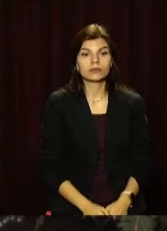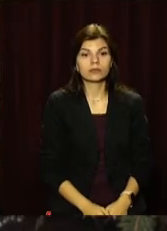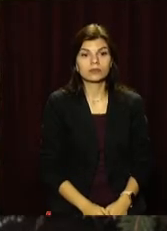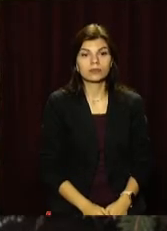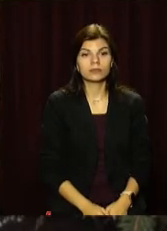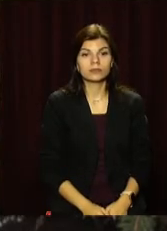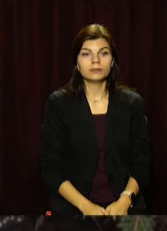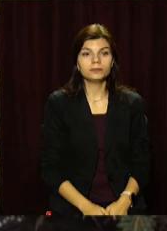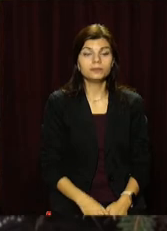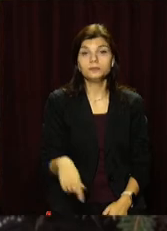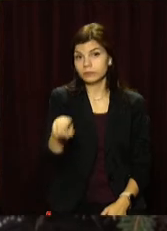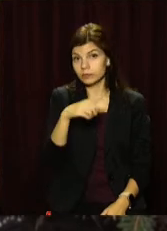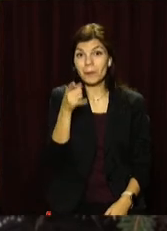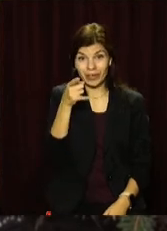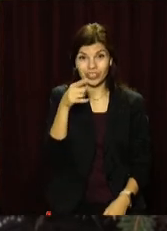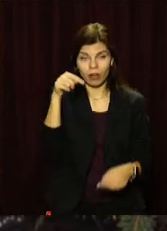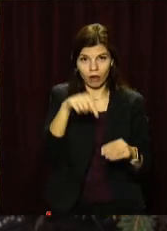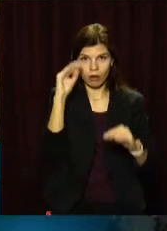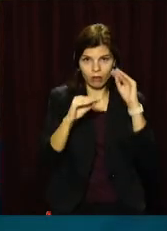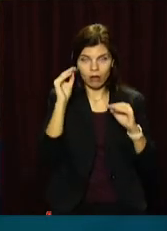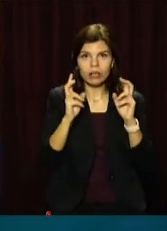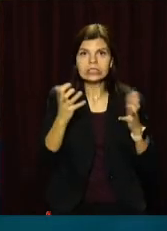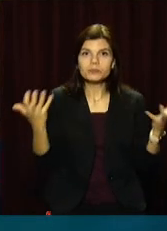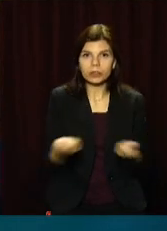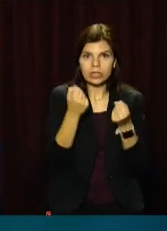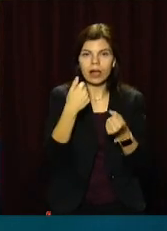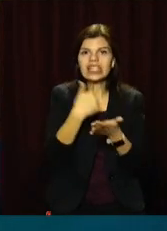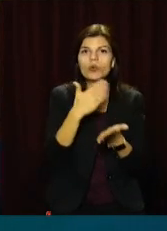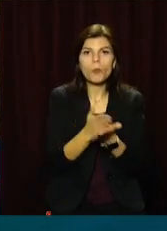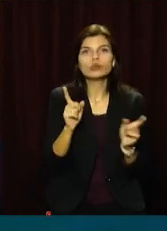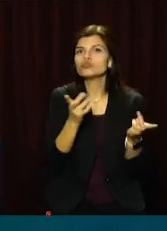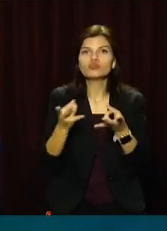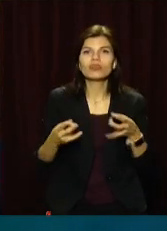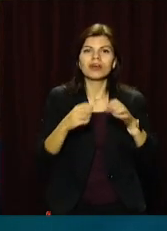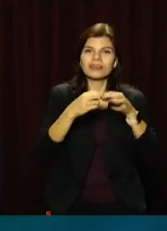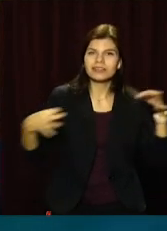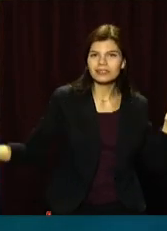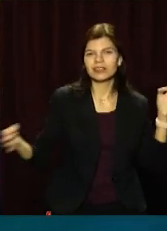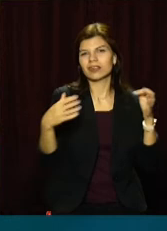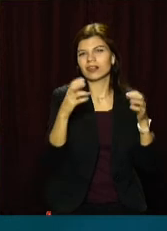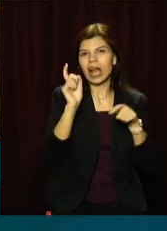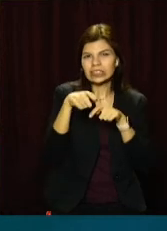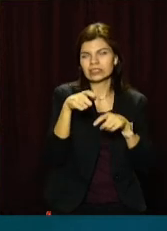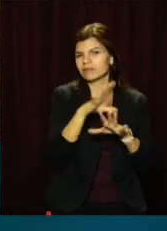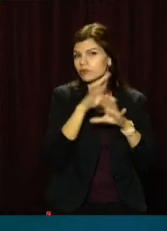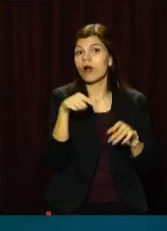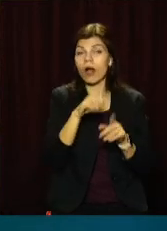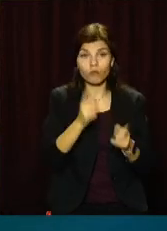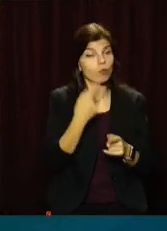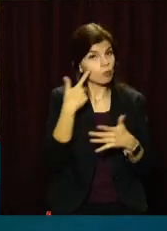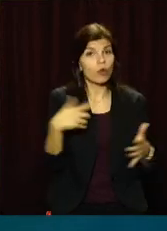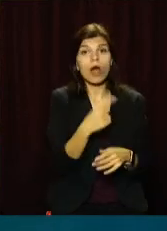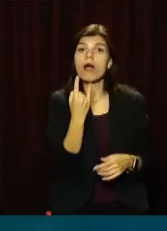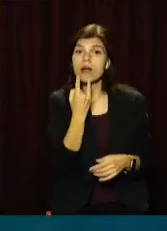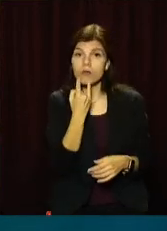Вони обладнані сучасним аварійно-рятувальним інструментом. Він переважно увесь акумуляторний, тобто